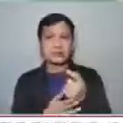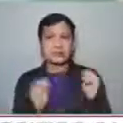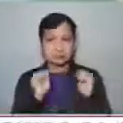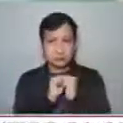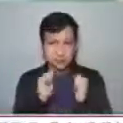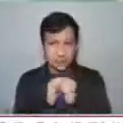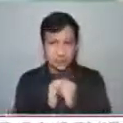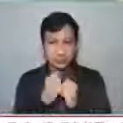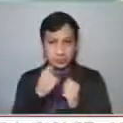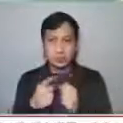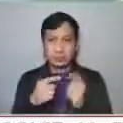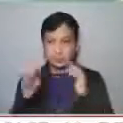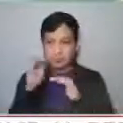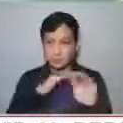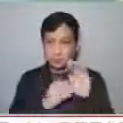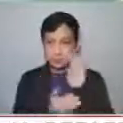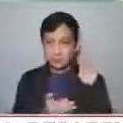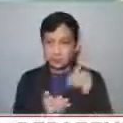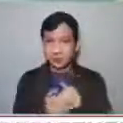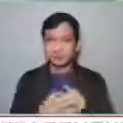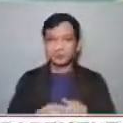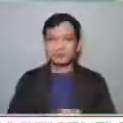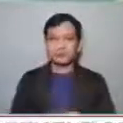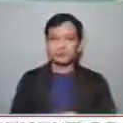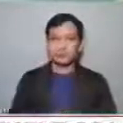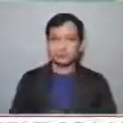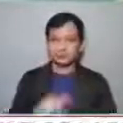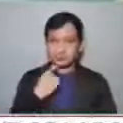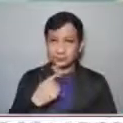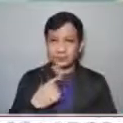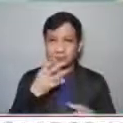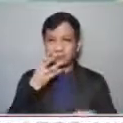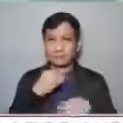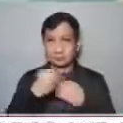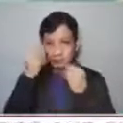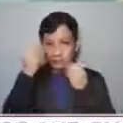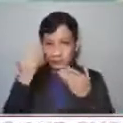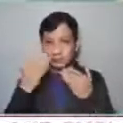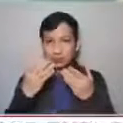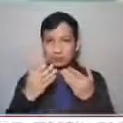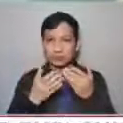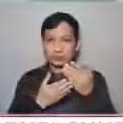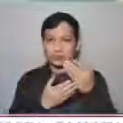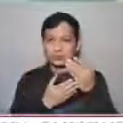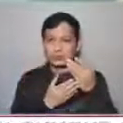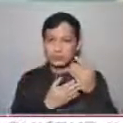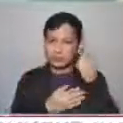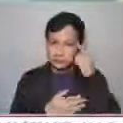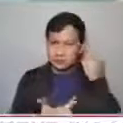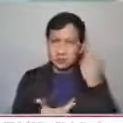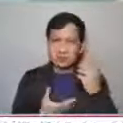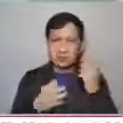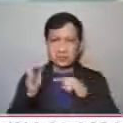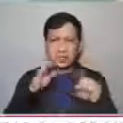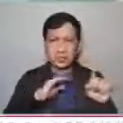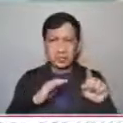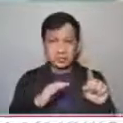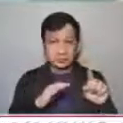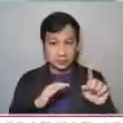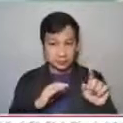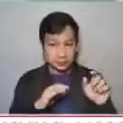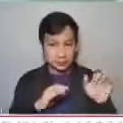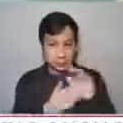government. Inaasahang darating din si Batangas Governor Hermelando Mandanas at Congresswoman Vilma